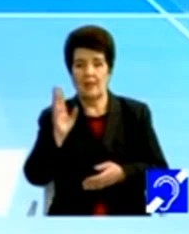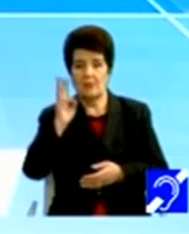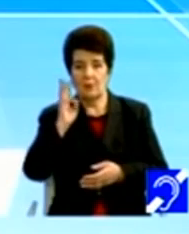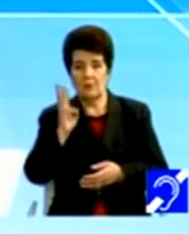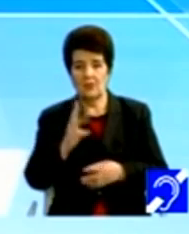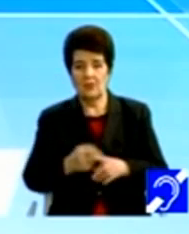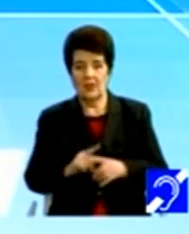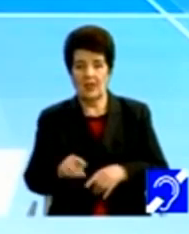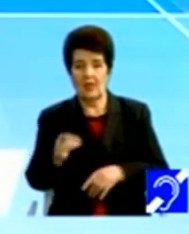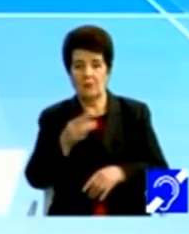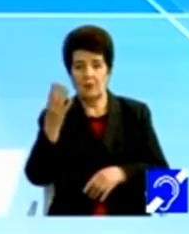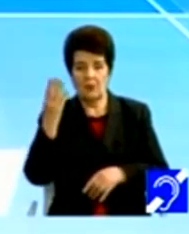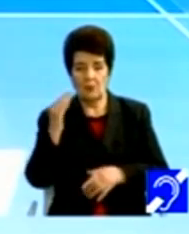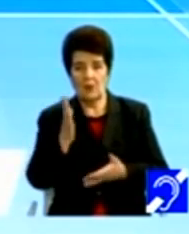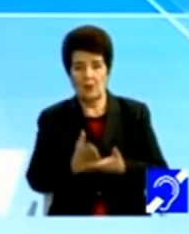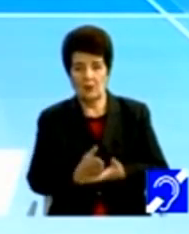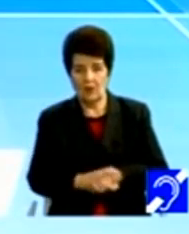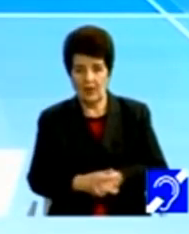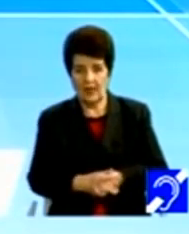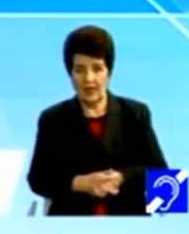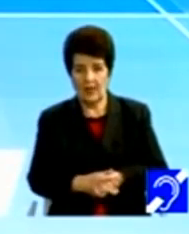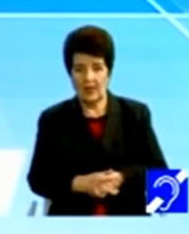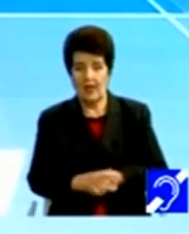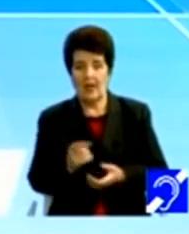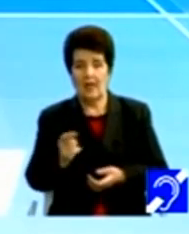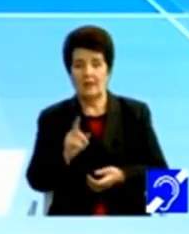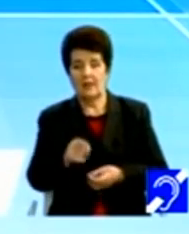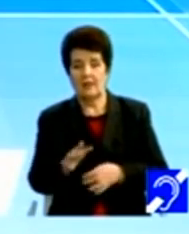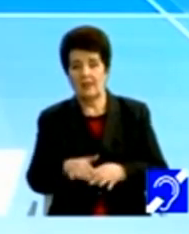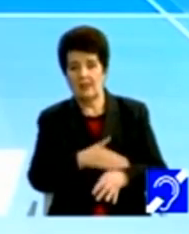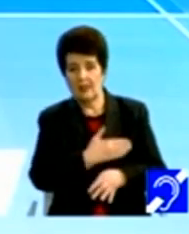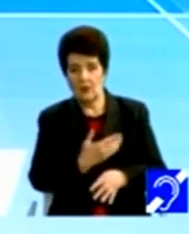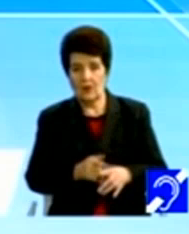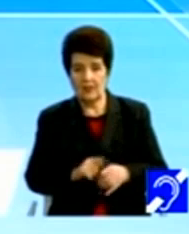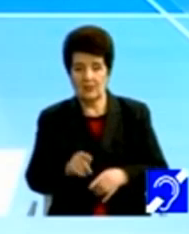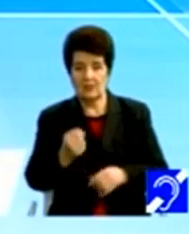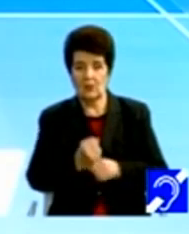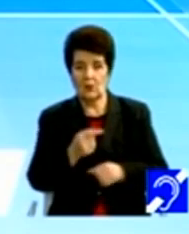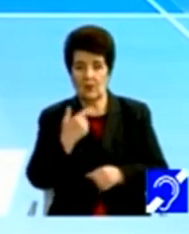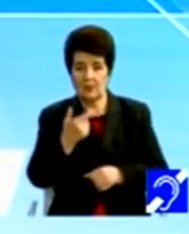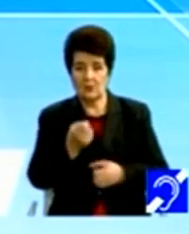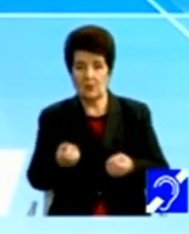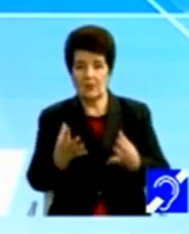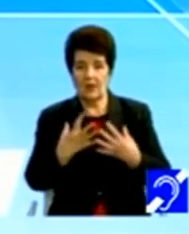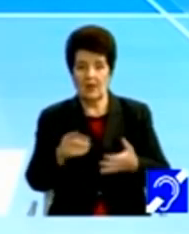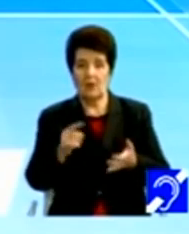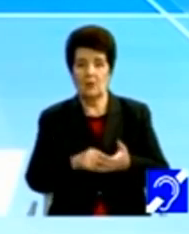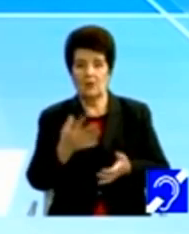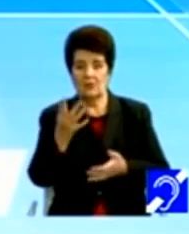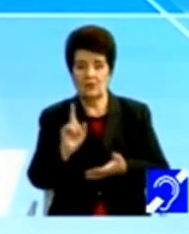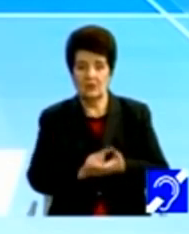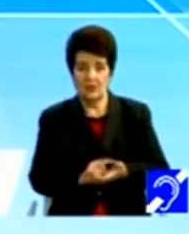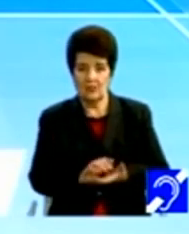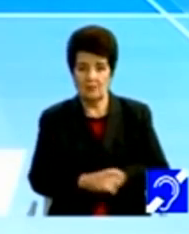pe care Republica Moldova o are. Dar în plan îndelungat, și lucrul ăsta l-am spus foarte clar și la punctul 5 în